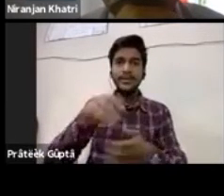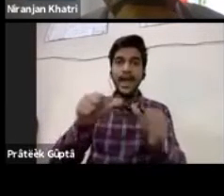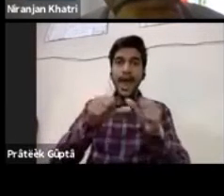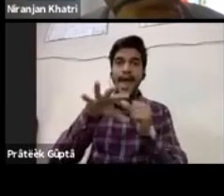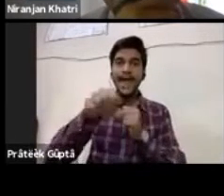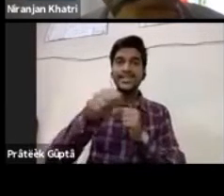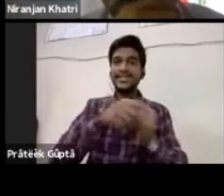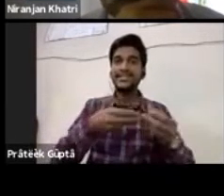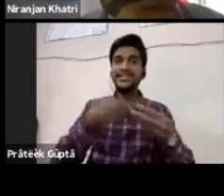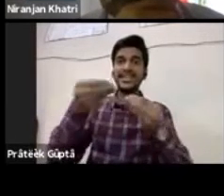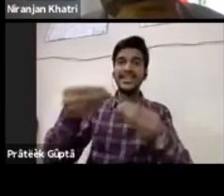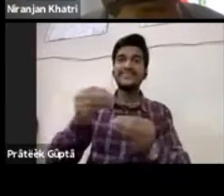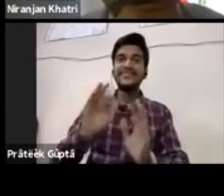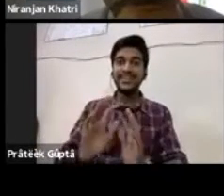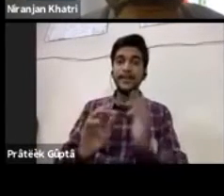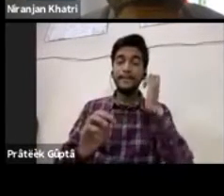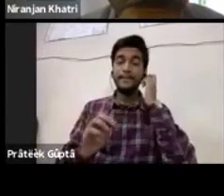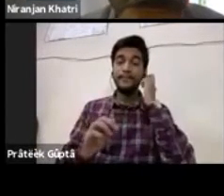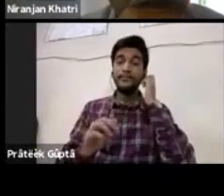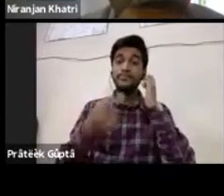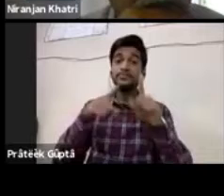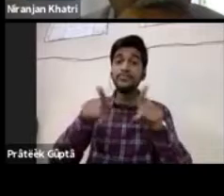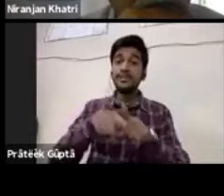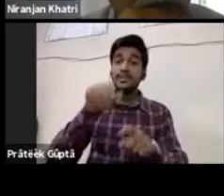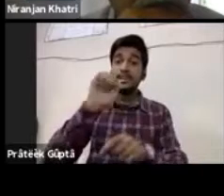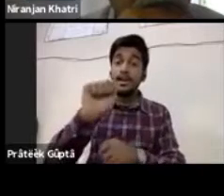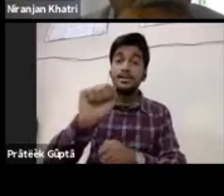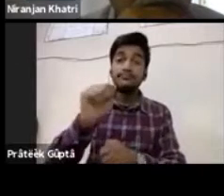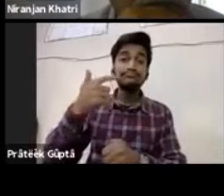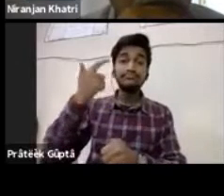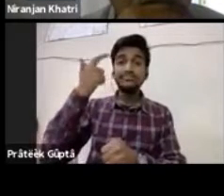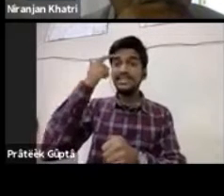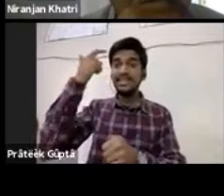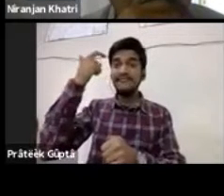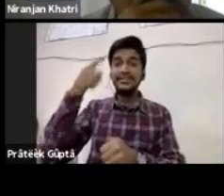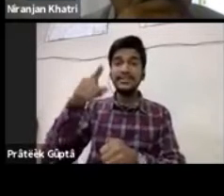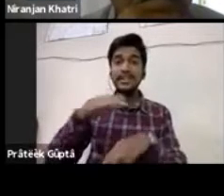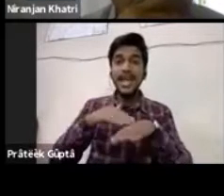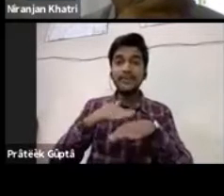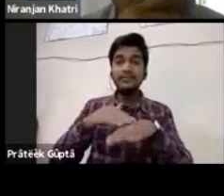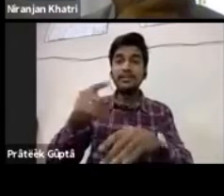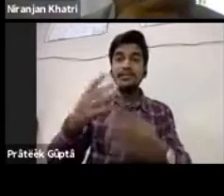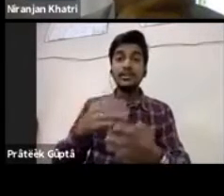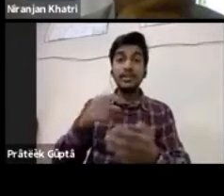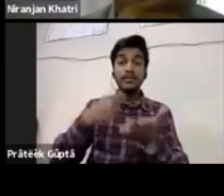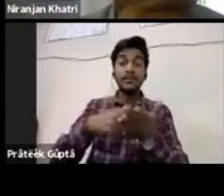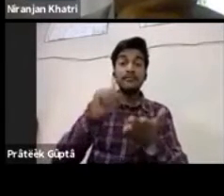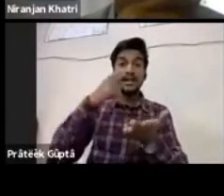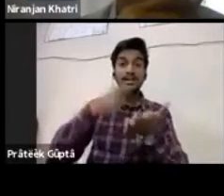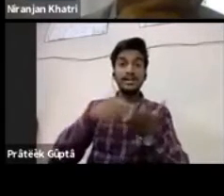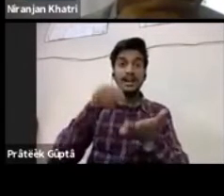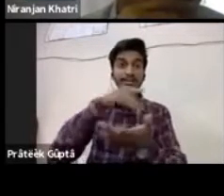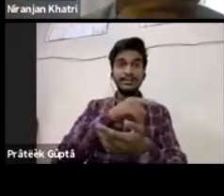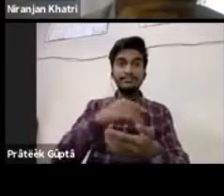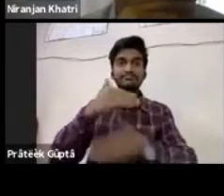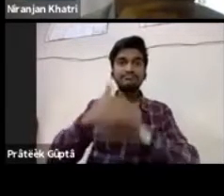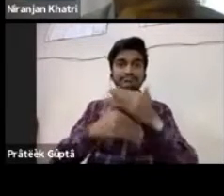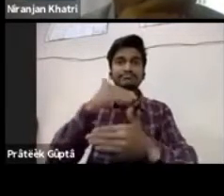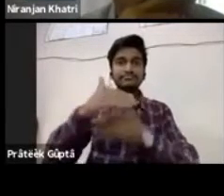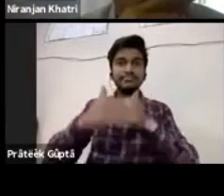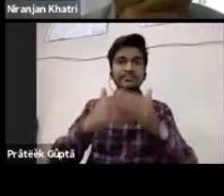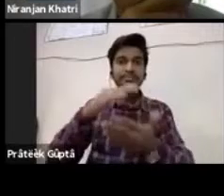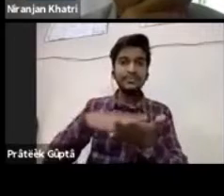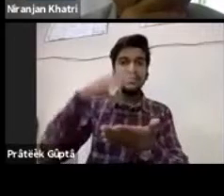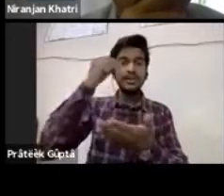मेरी जहाँ तक जानकारी कि राजस्थान वॉज पायनियर इन डूइंग दीज इनोवेशन, उसके बाद कई सारी स्टेट्स ने इसको फॉलो